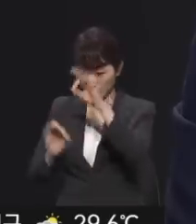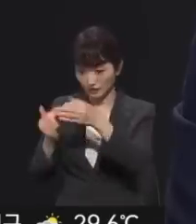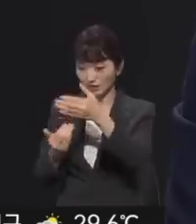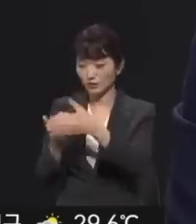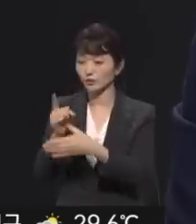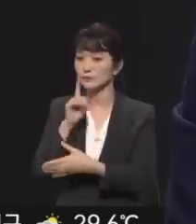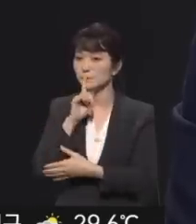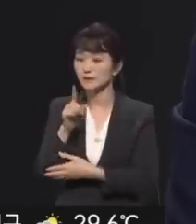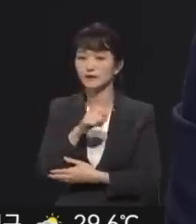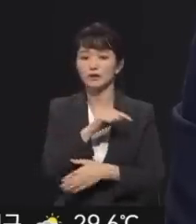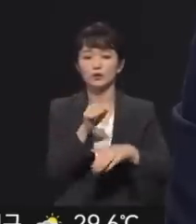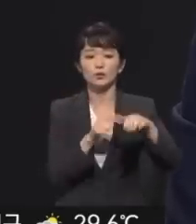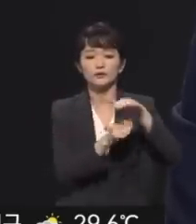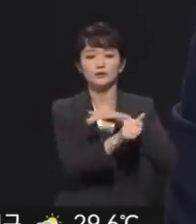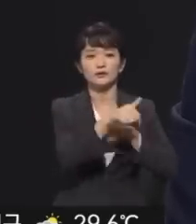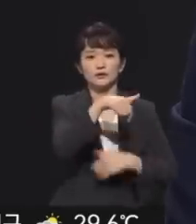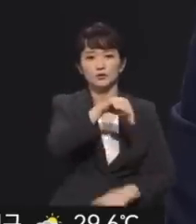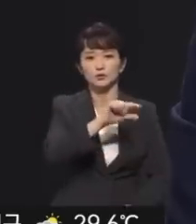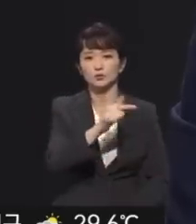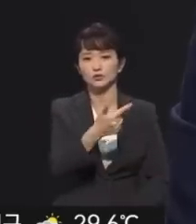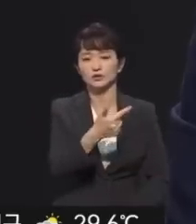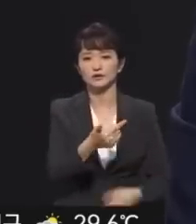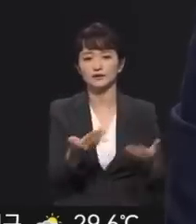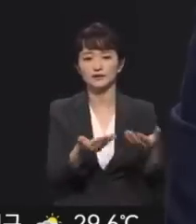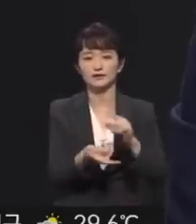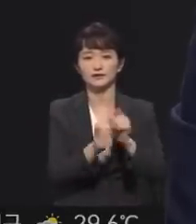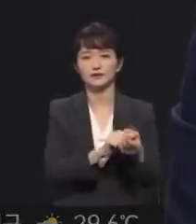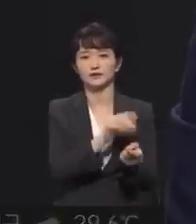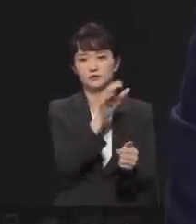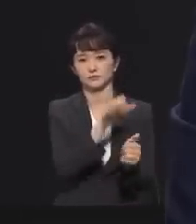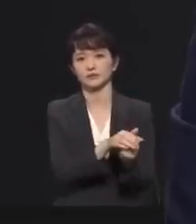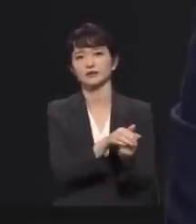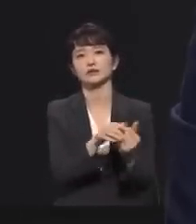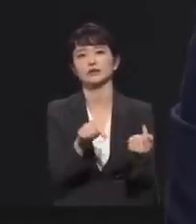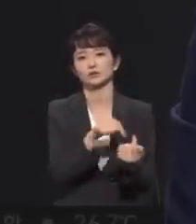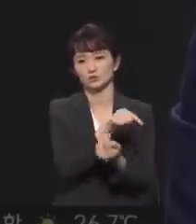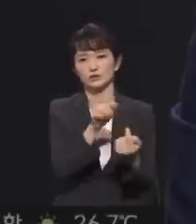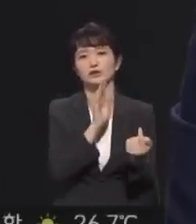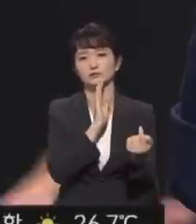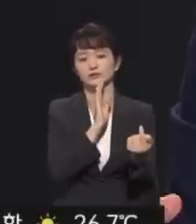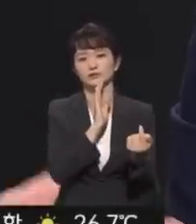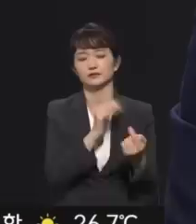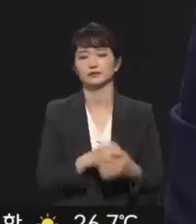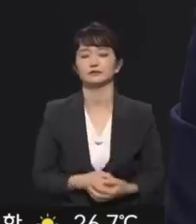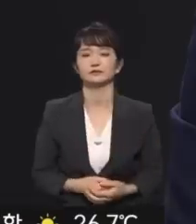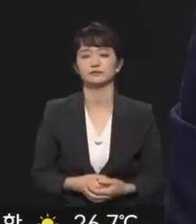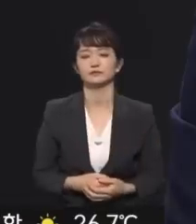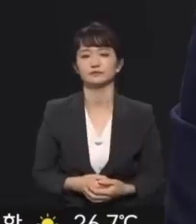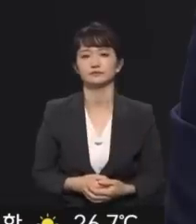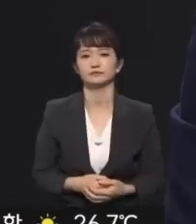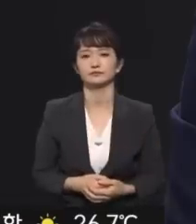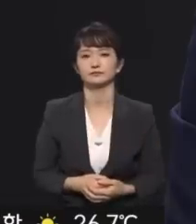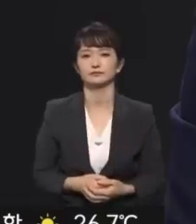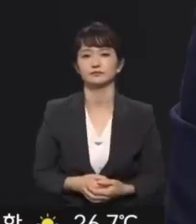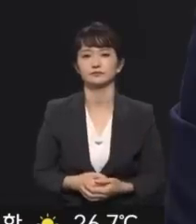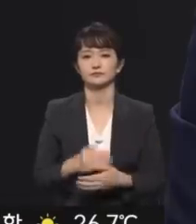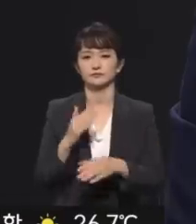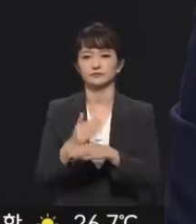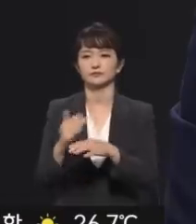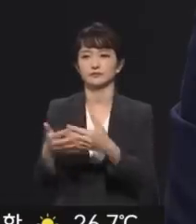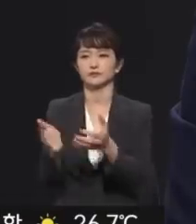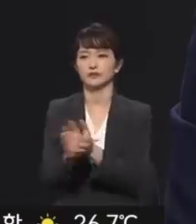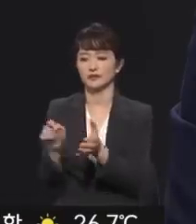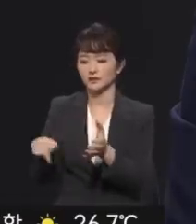원내대표 인 권성동 묻는 대표가 직무 쟁취를 가는 것이지 맞다고 보고요 그러나 아까 우리 희석되는 말씀하셨고 좀 당내에서 담아